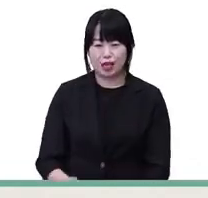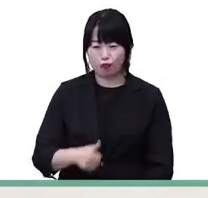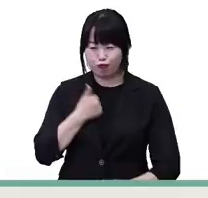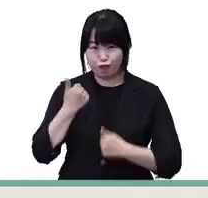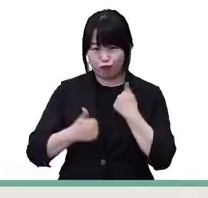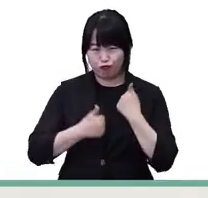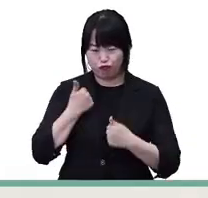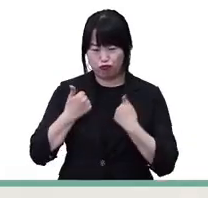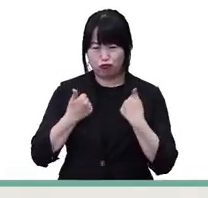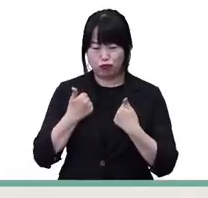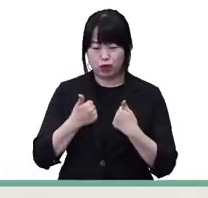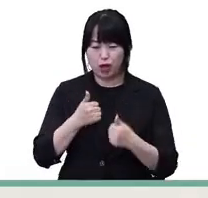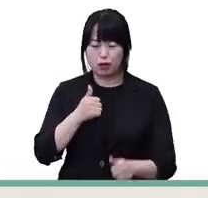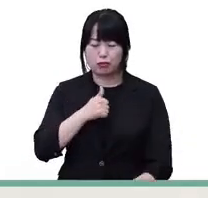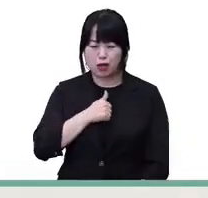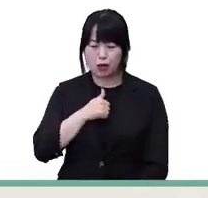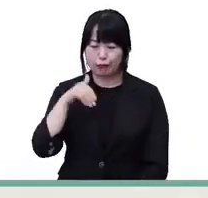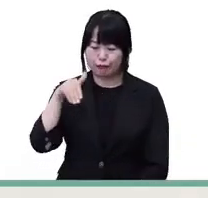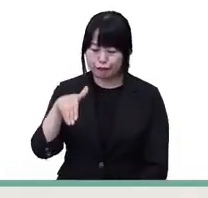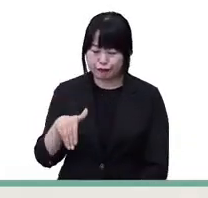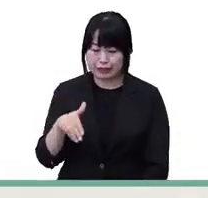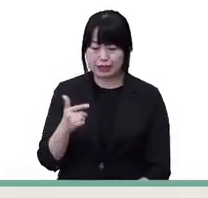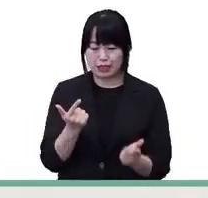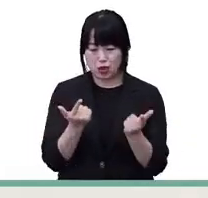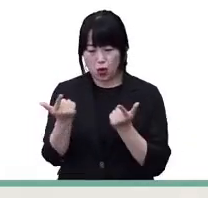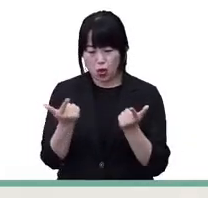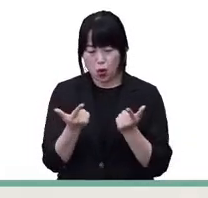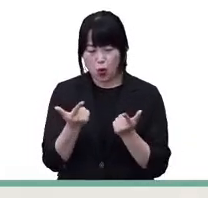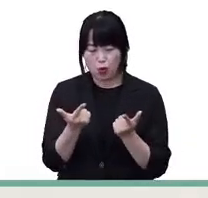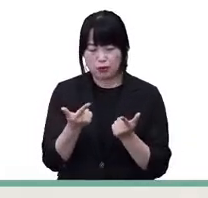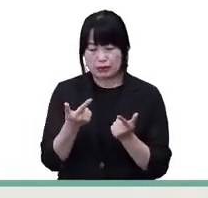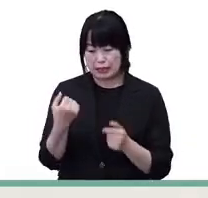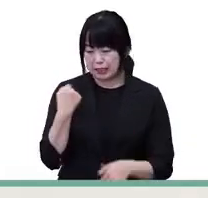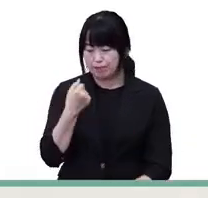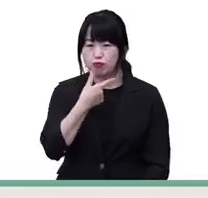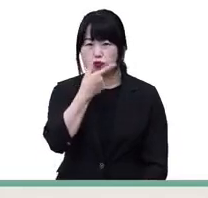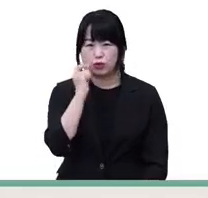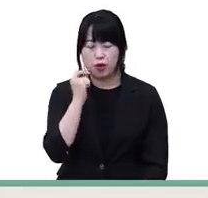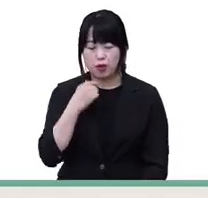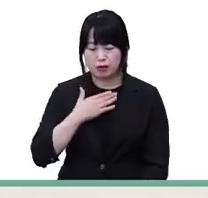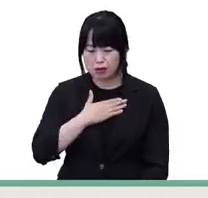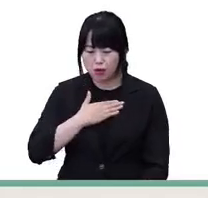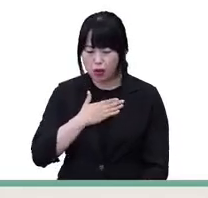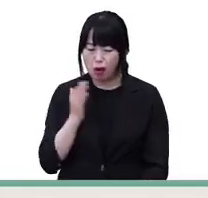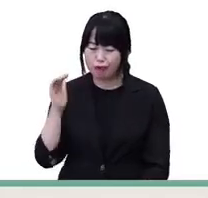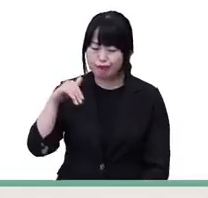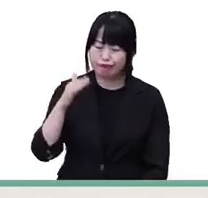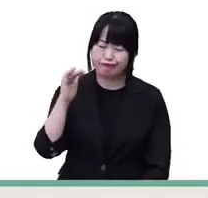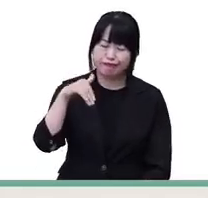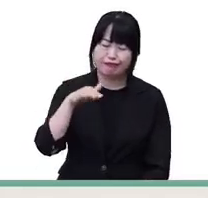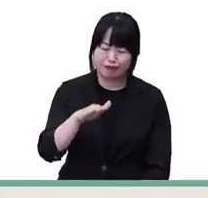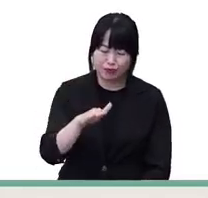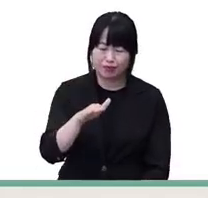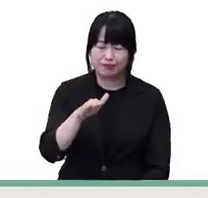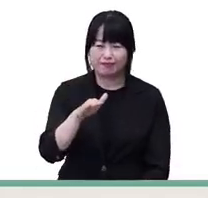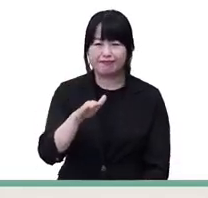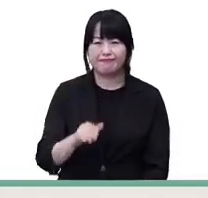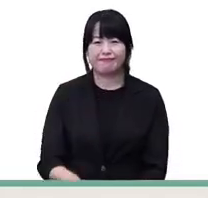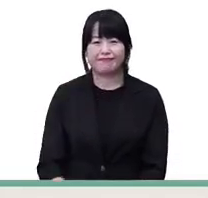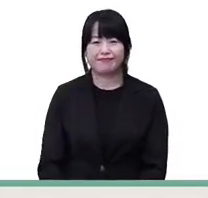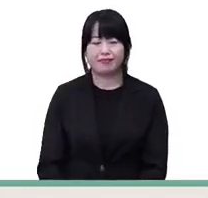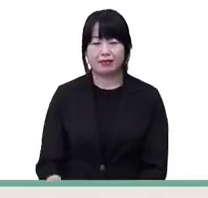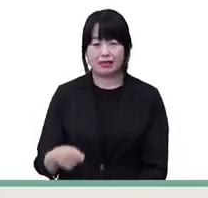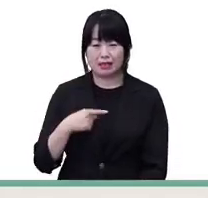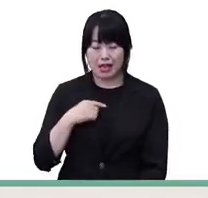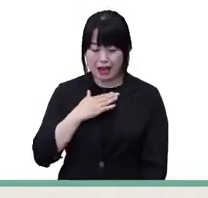말씀드렸죠? 낮은 자존감, 자기 통제 능력 결여, 정서적 불안정성. 그래서 자신의 감정을